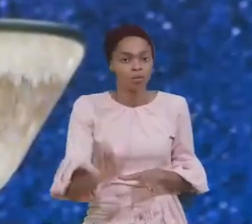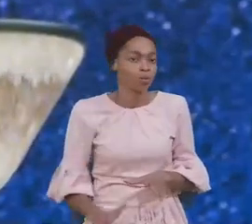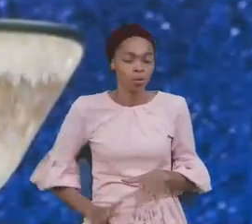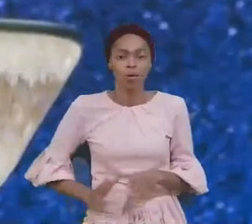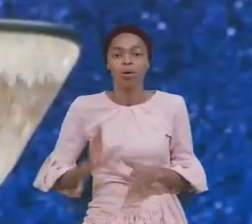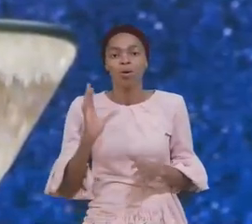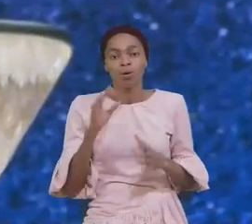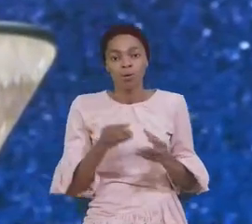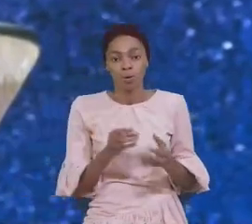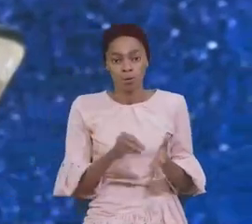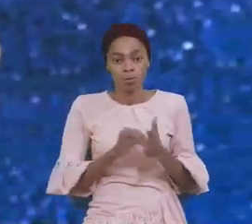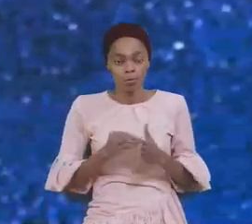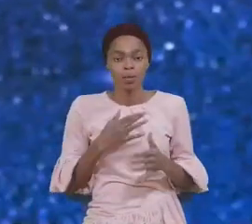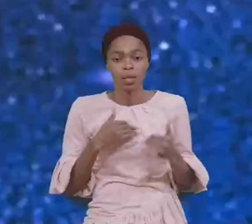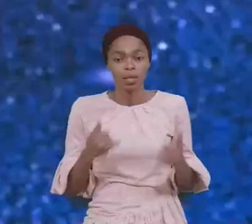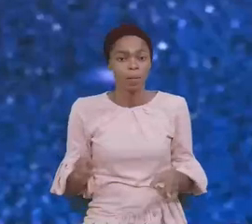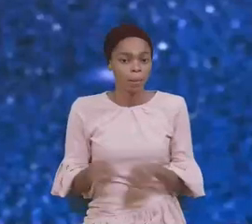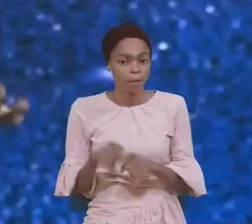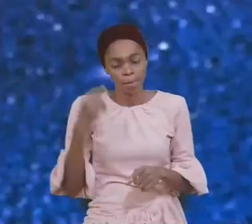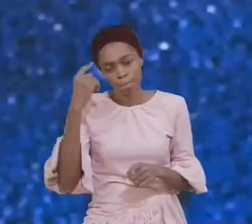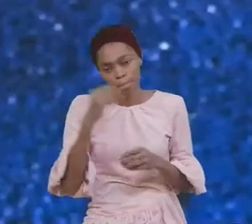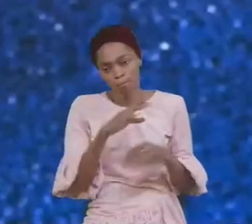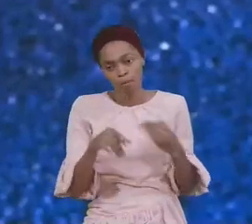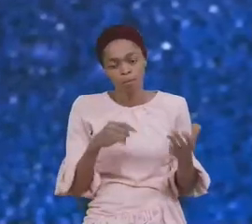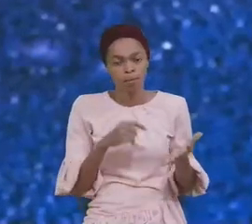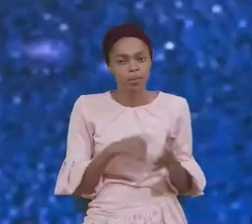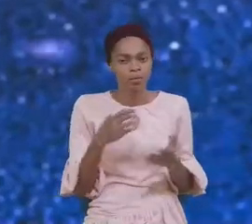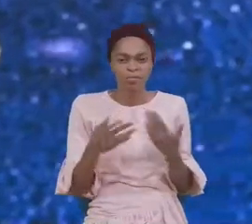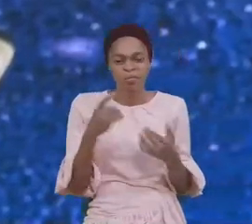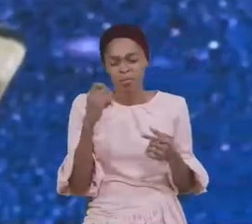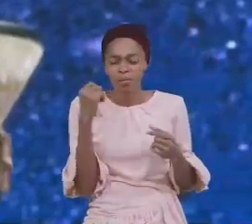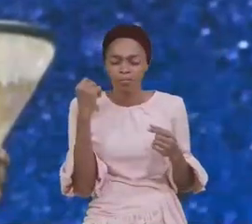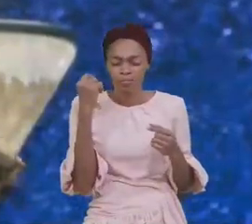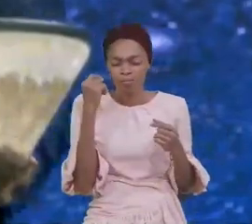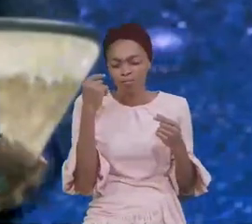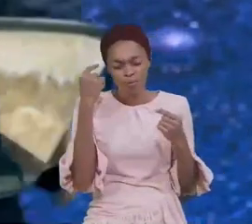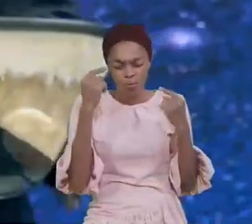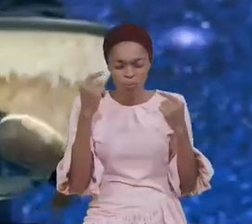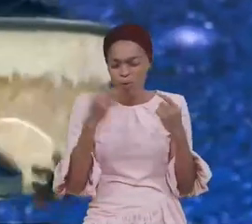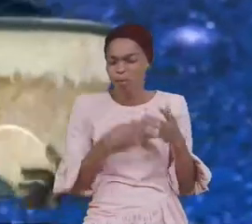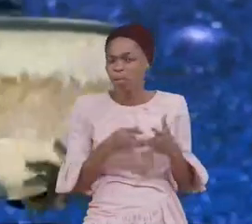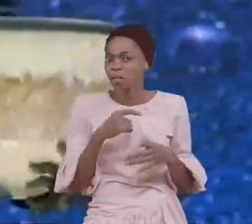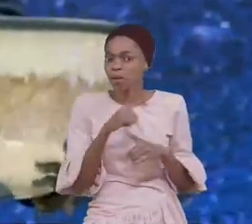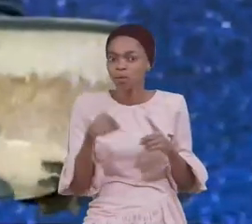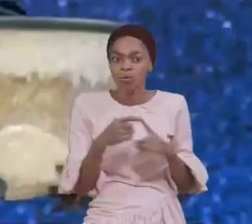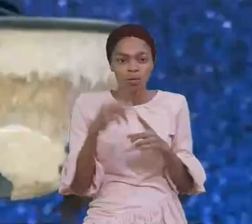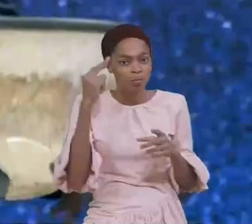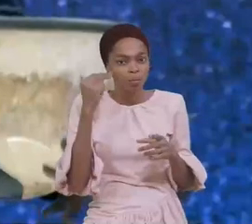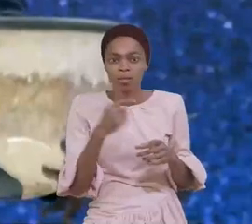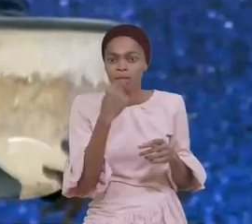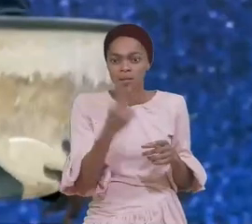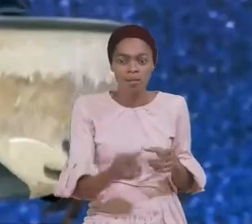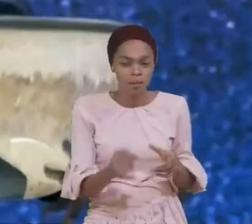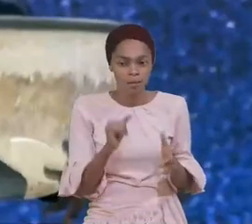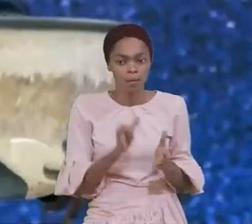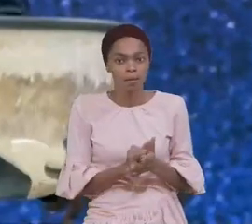Et comment ils ont pensé à ces choses? Alors, ils se demanderaient, et lorsque Moïse a